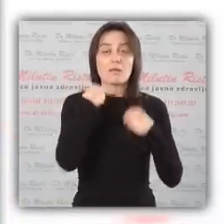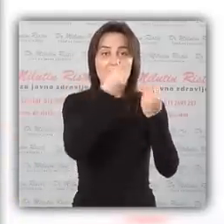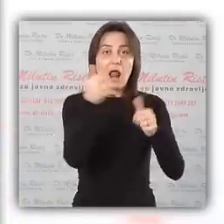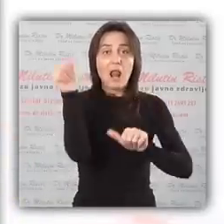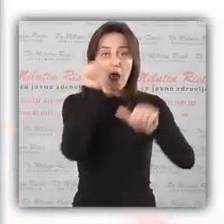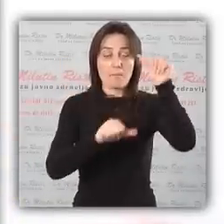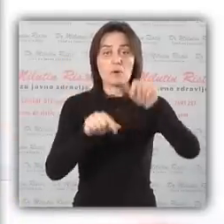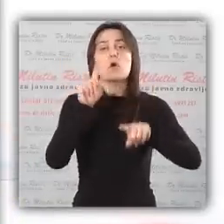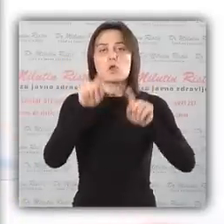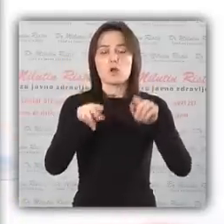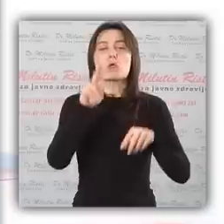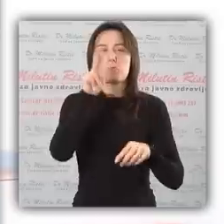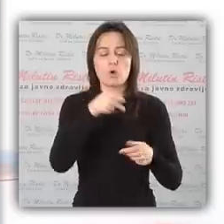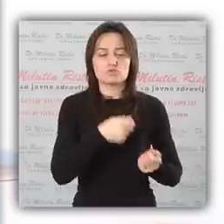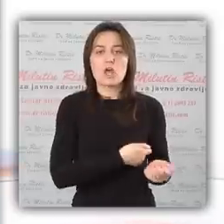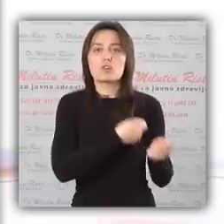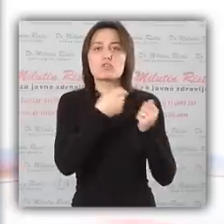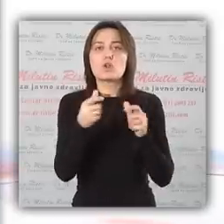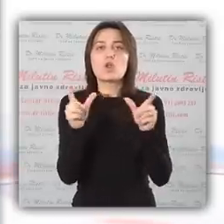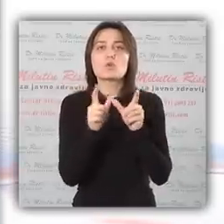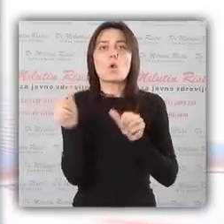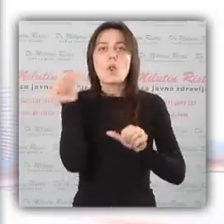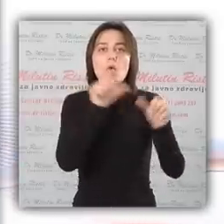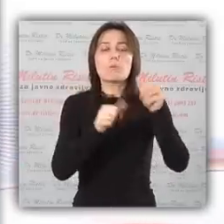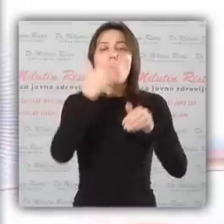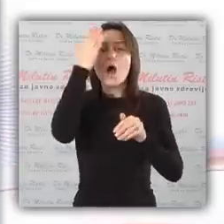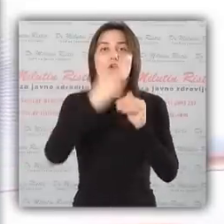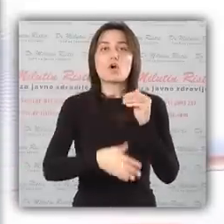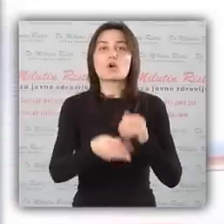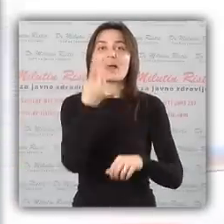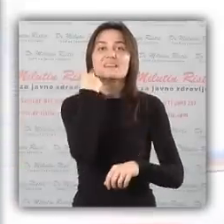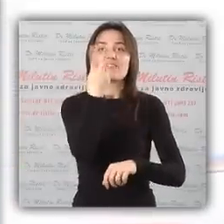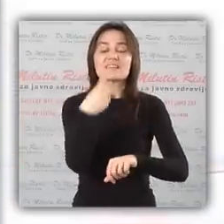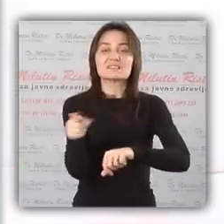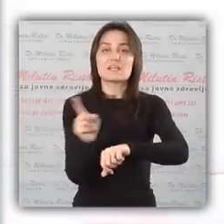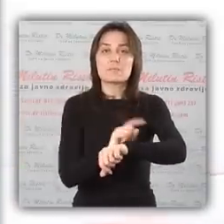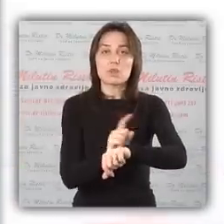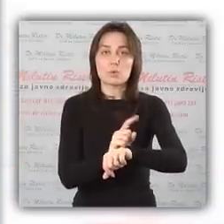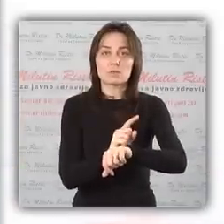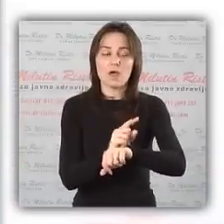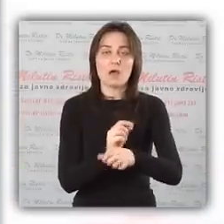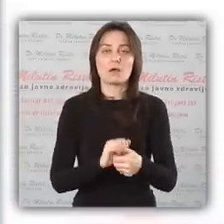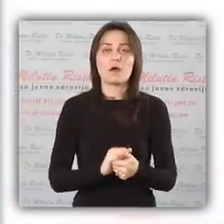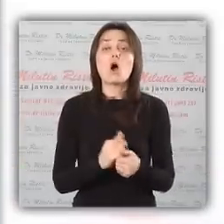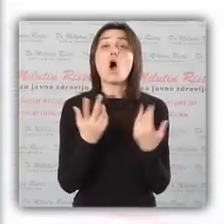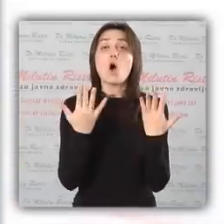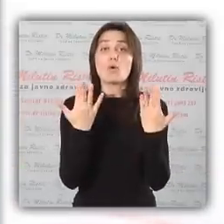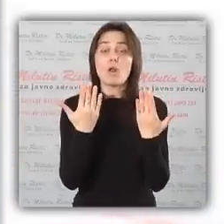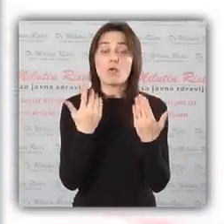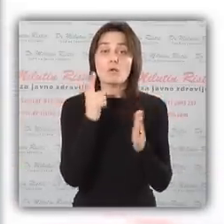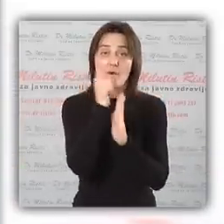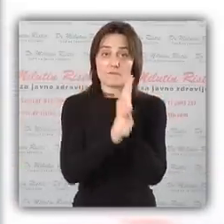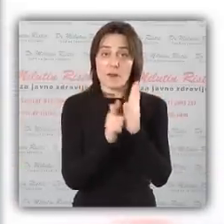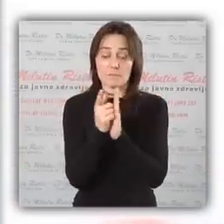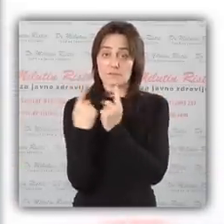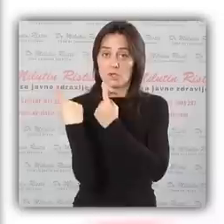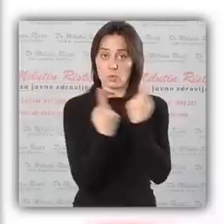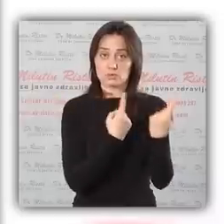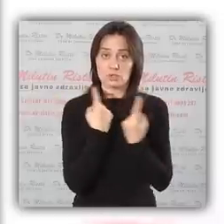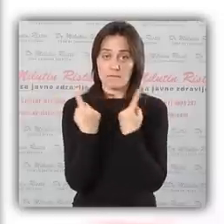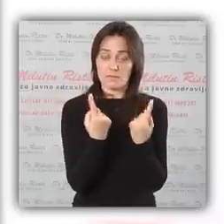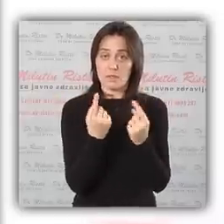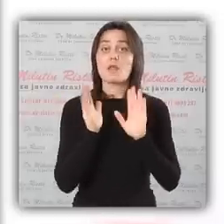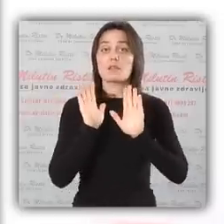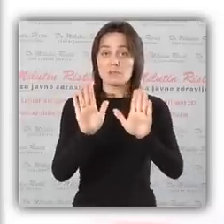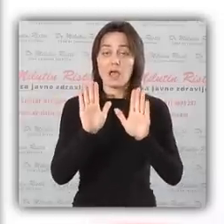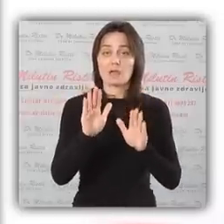u laboratoriju ili se može doneti u laboratoriju u roku od 20 minuta. Ukoliko su